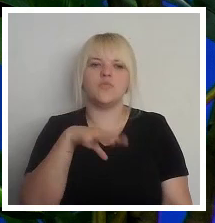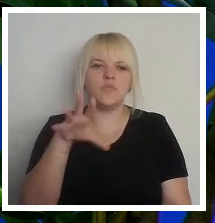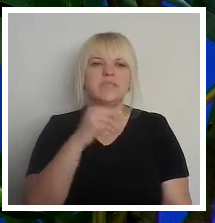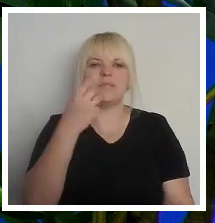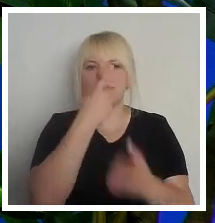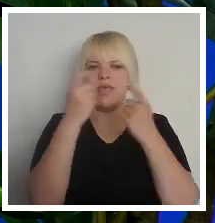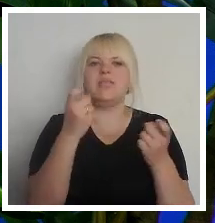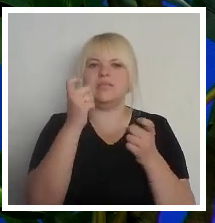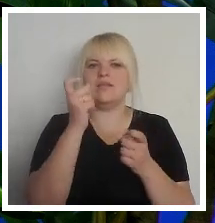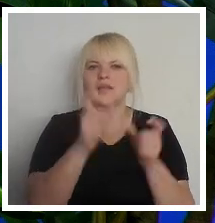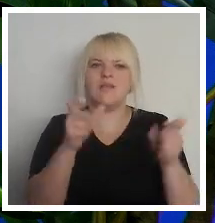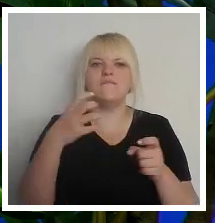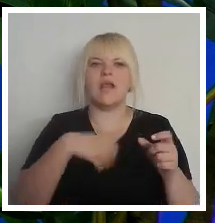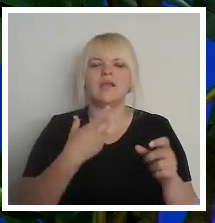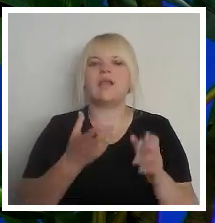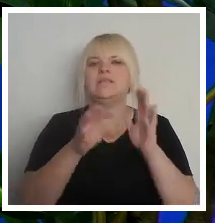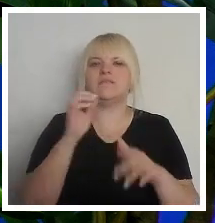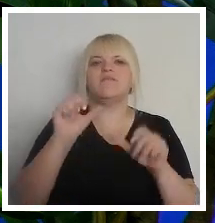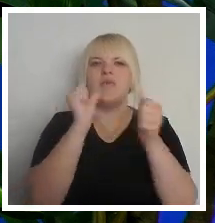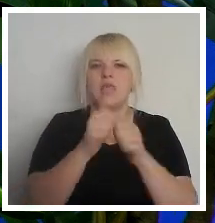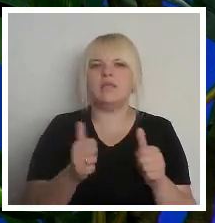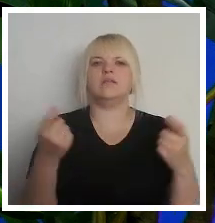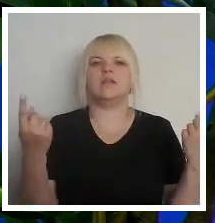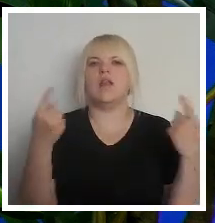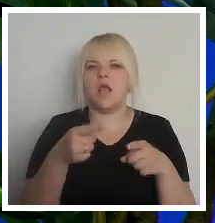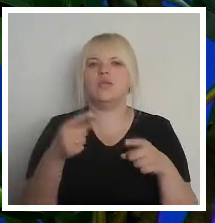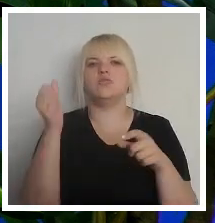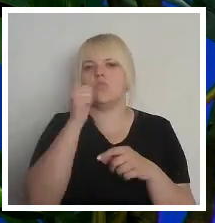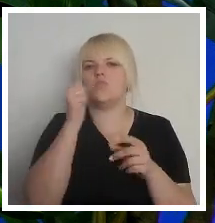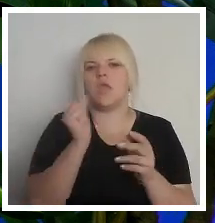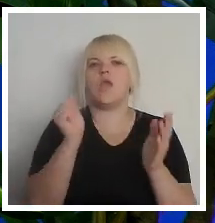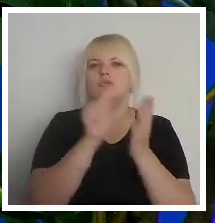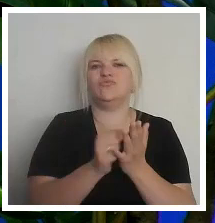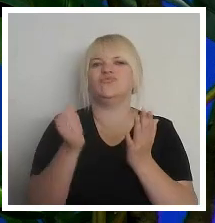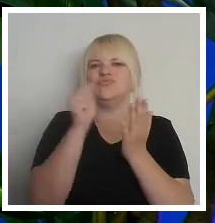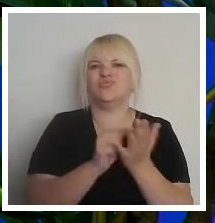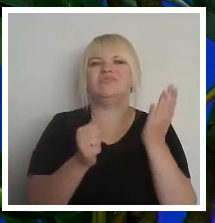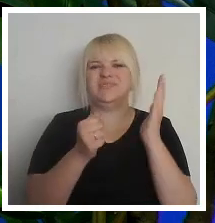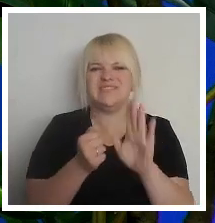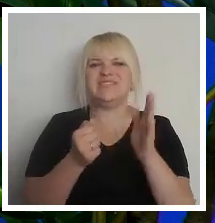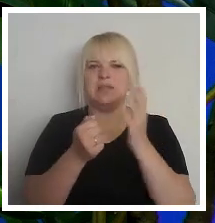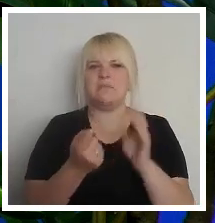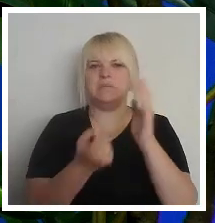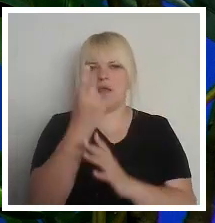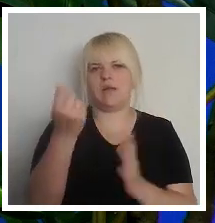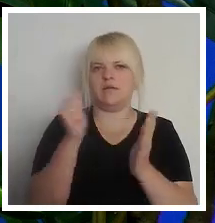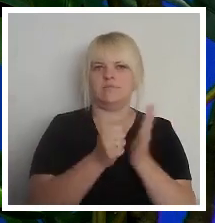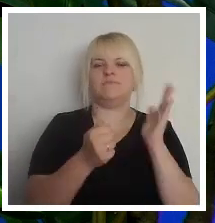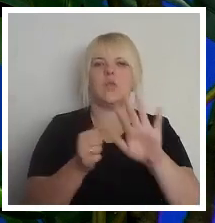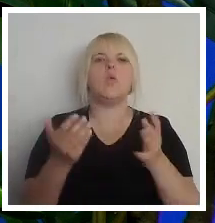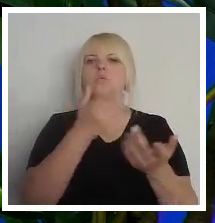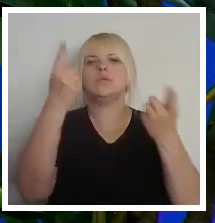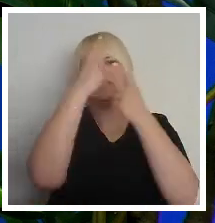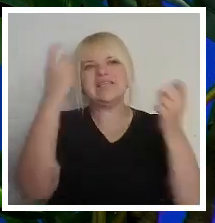jāizvēlas veidi, laiks un biežums, cik daudz mēs atainojam, kurām ziņām par Ukrainu